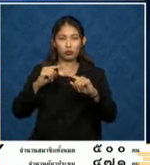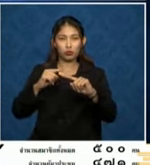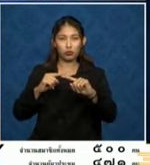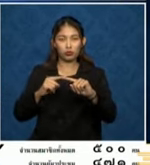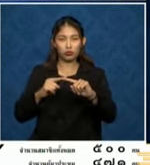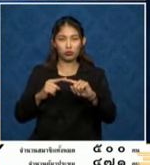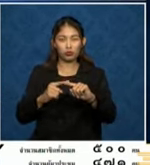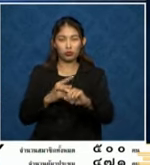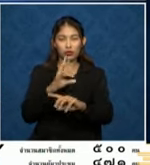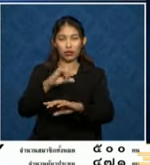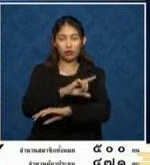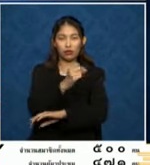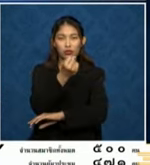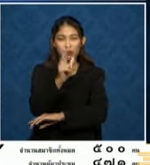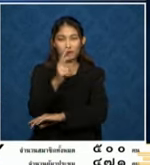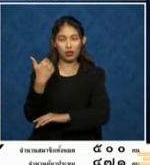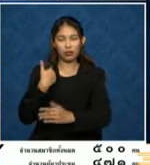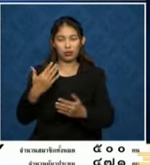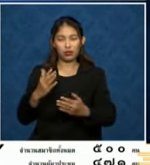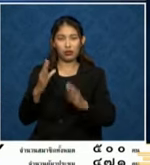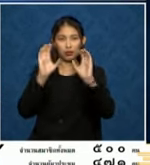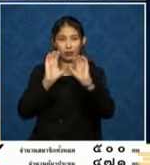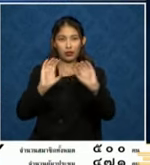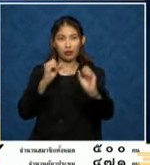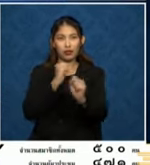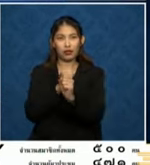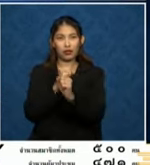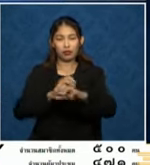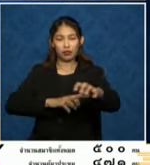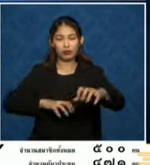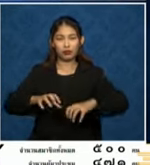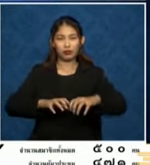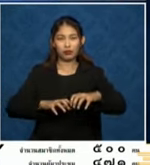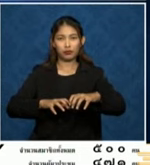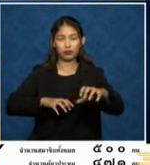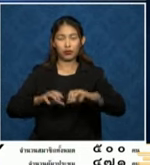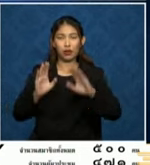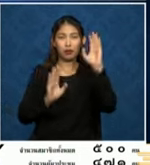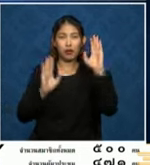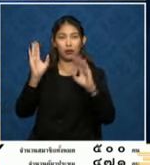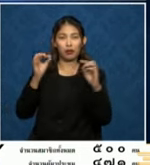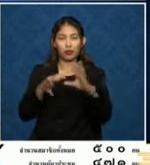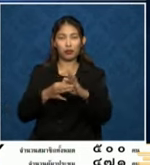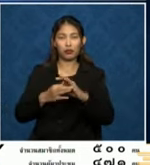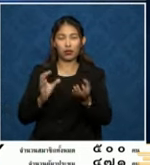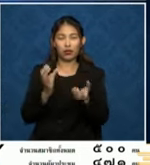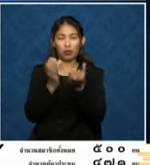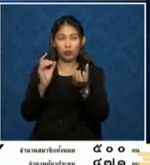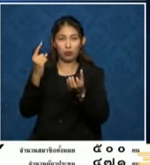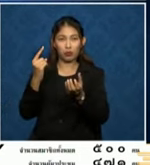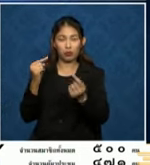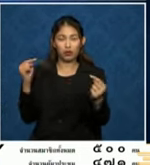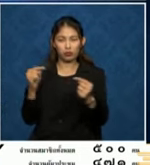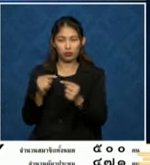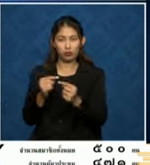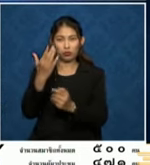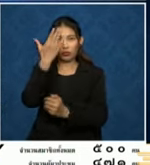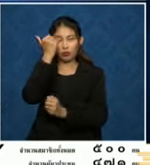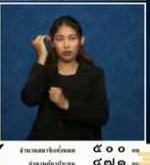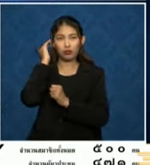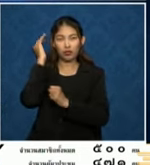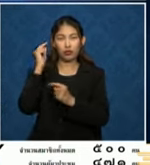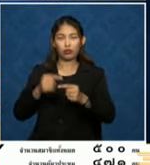นรัฐบาลเองก็ไม่ได้ออกมติครับเพื่อเดินหน้าในการจัดทำประชามติเกี่ยวกับรัฐธรรมนูญฉบับใหม่โดยทันทีตามที่ได้แถลงไว้ต